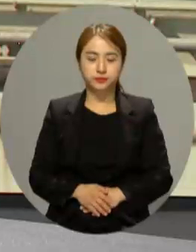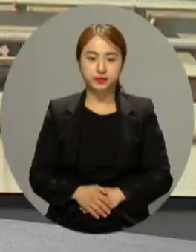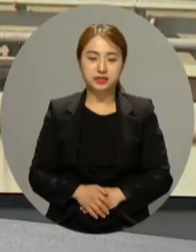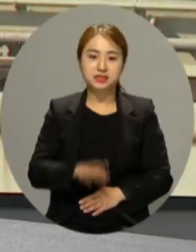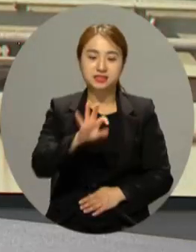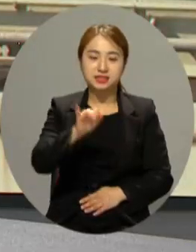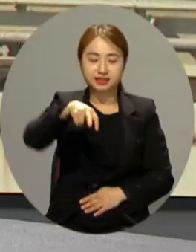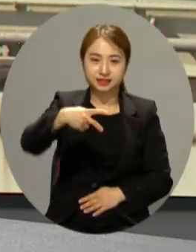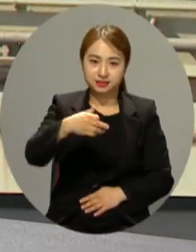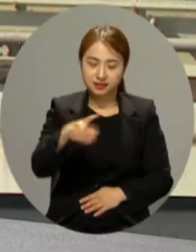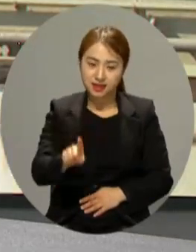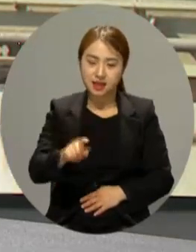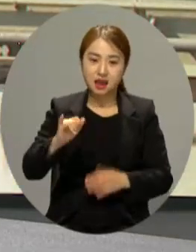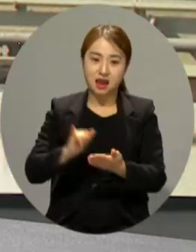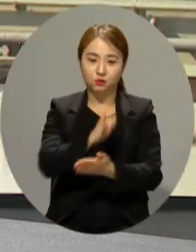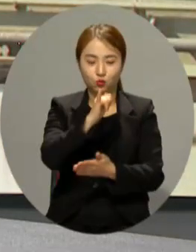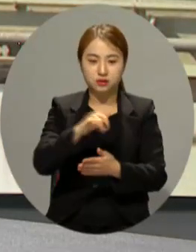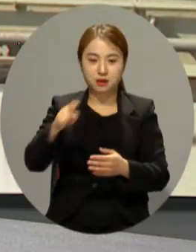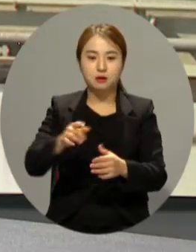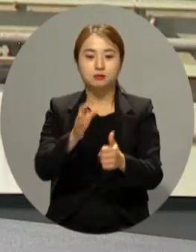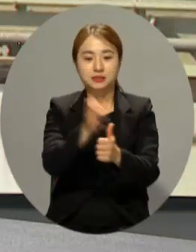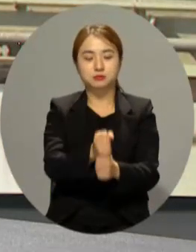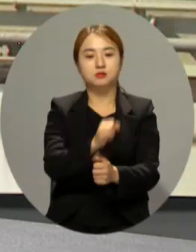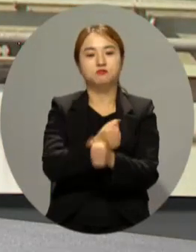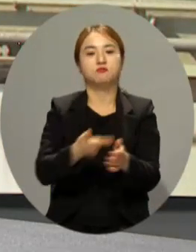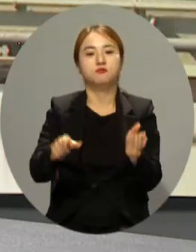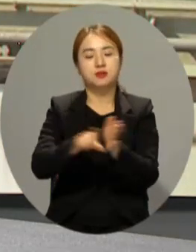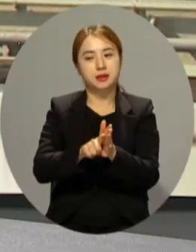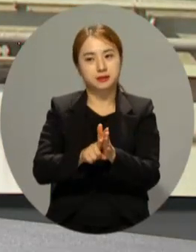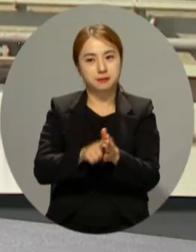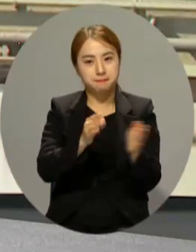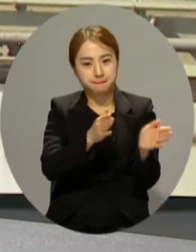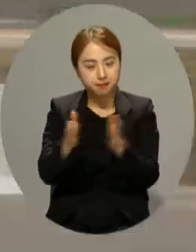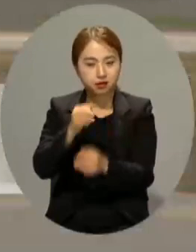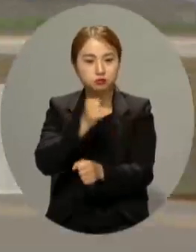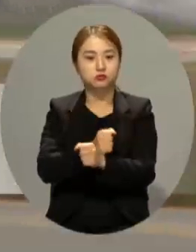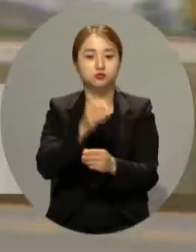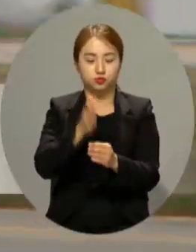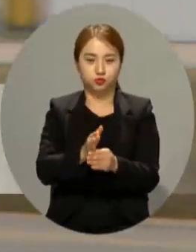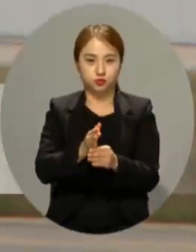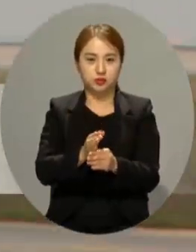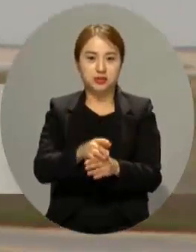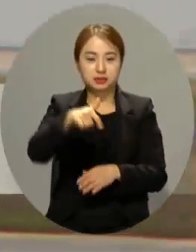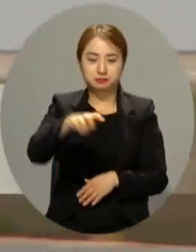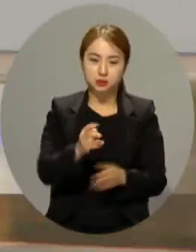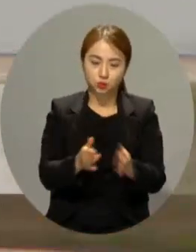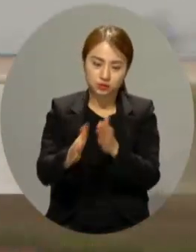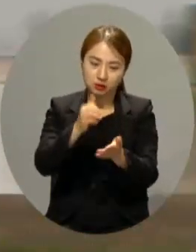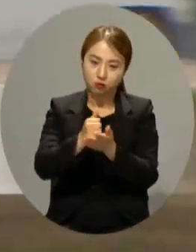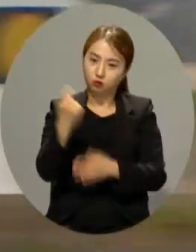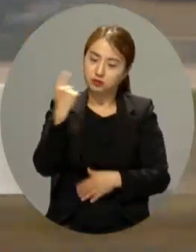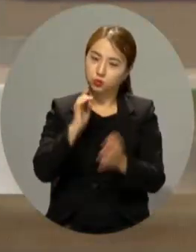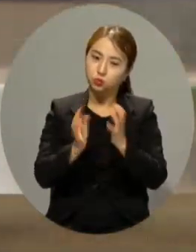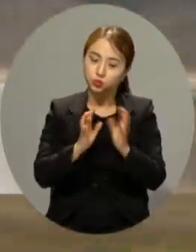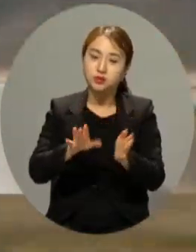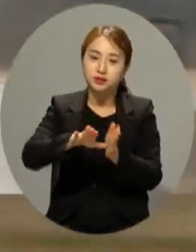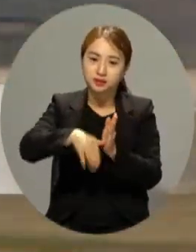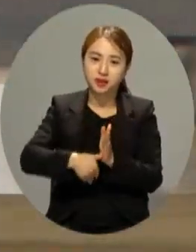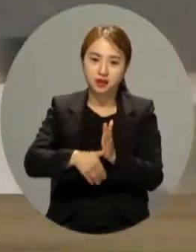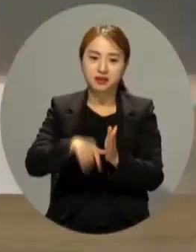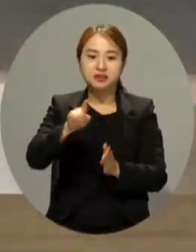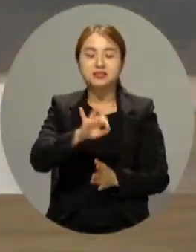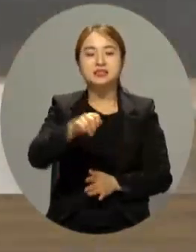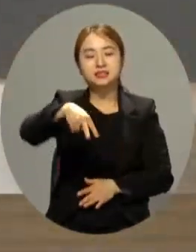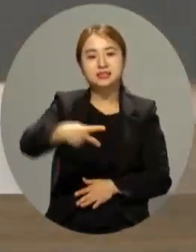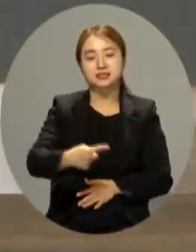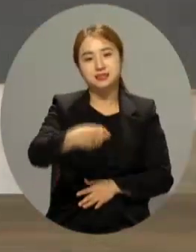이스타항공을 지역에 묶어두기 위한 대책이 추진되고 있습니다 김관용 도지사는 어제 토론회에 출연해 최근 인스타항공